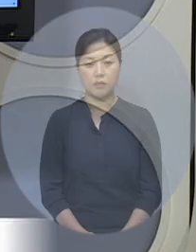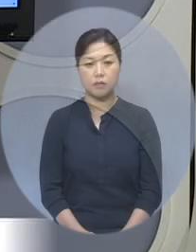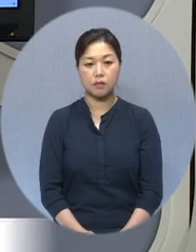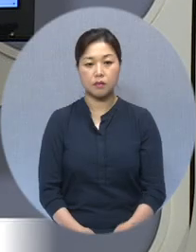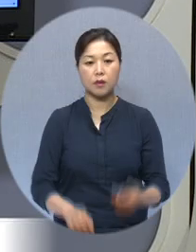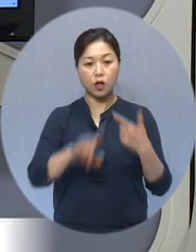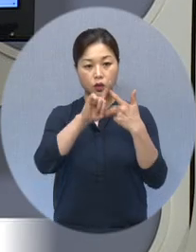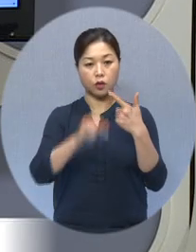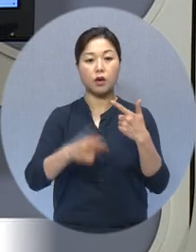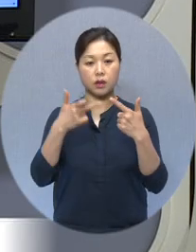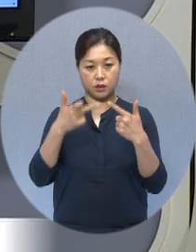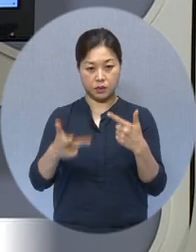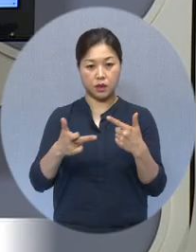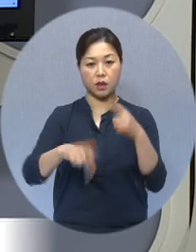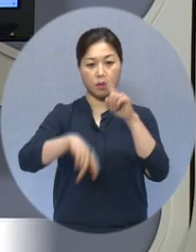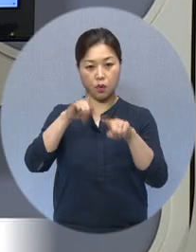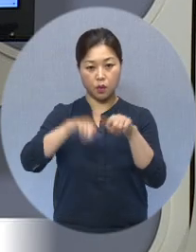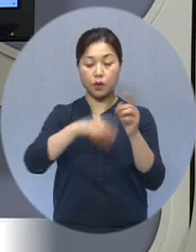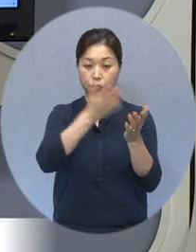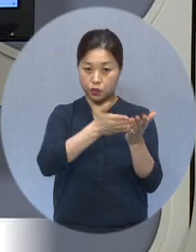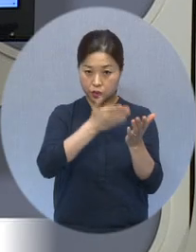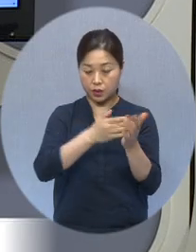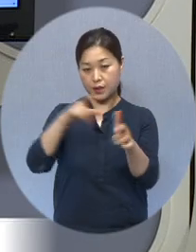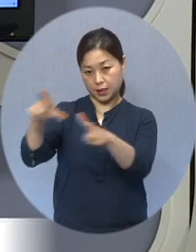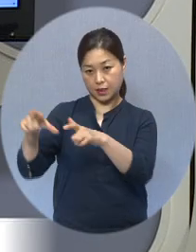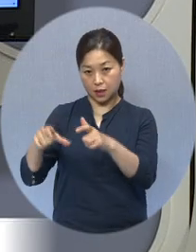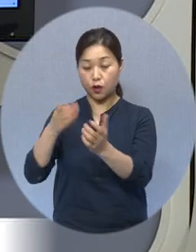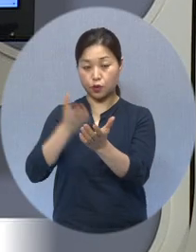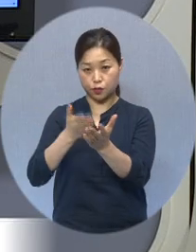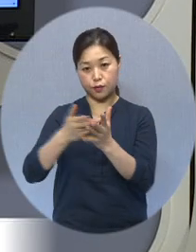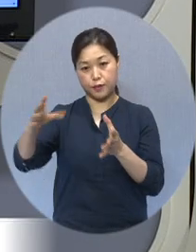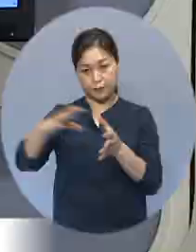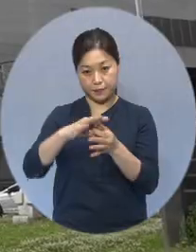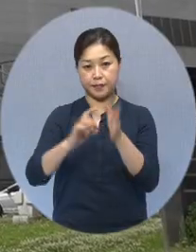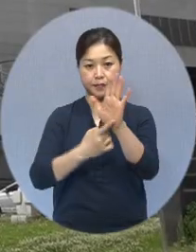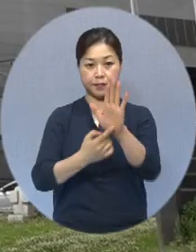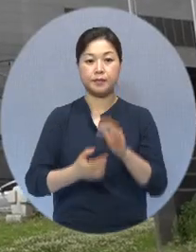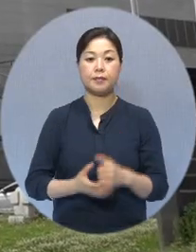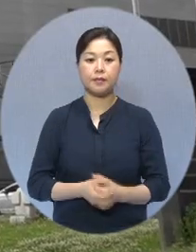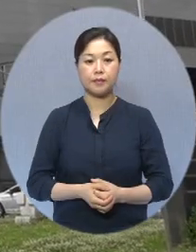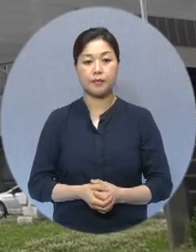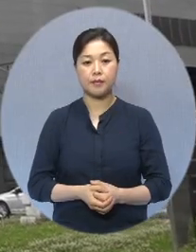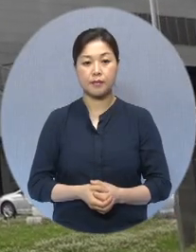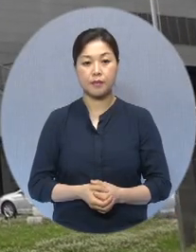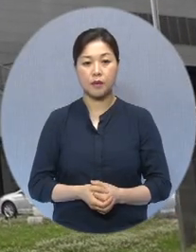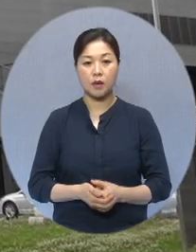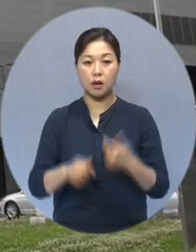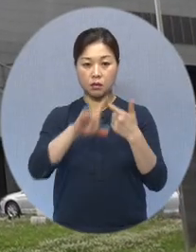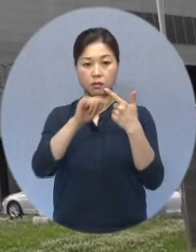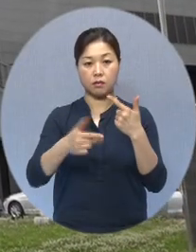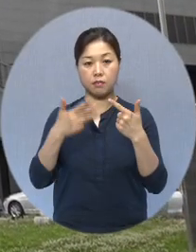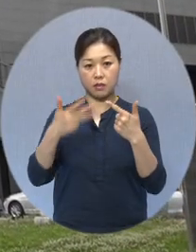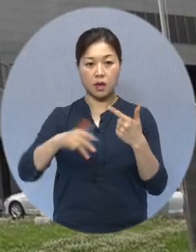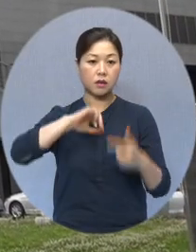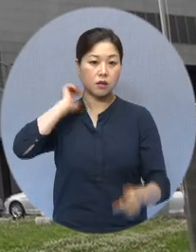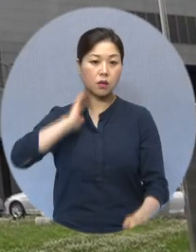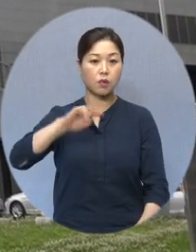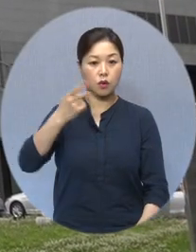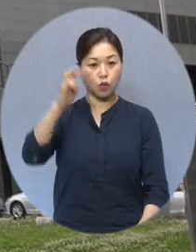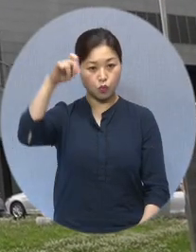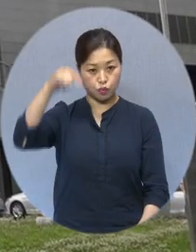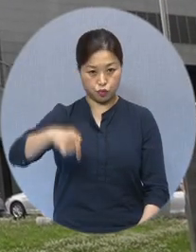6월 17일 목요일 만만한 뉴스는 지역 네트워크 소식으로 함께합니다. 지난 8일 의정부